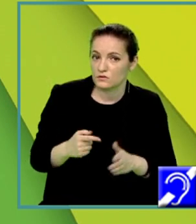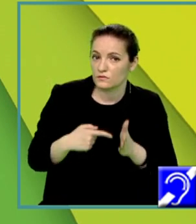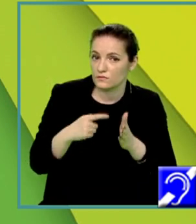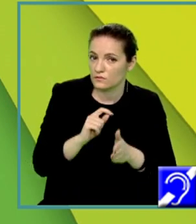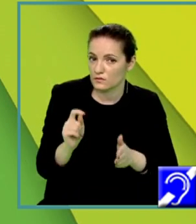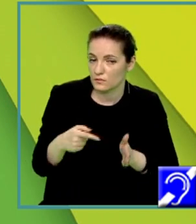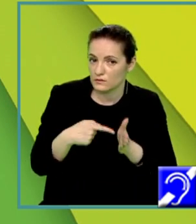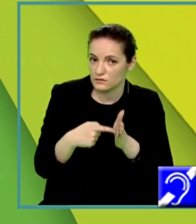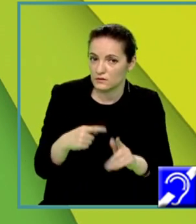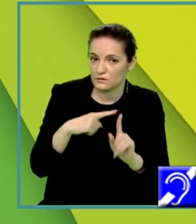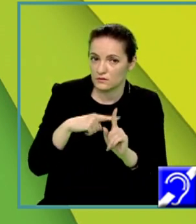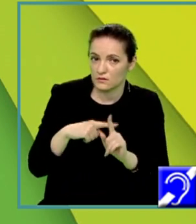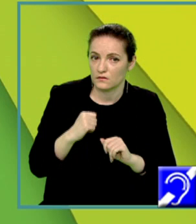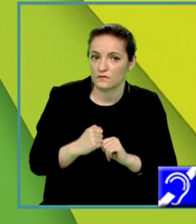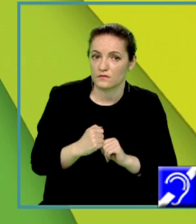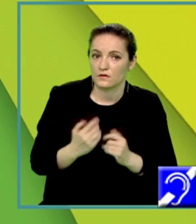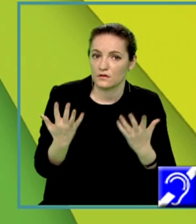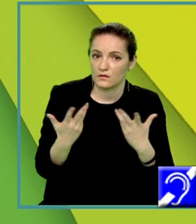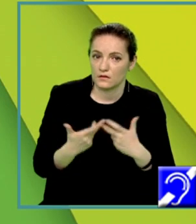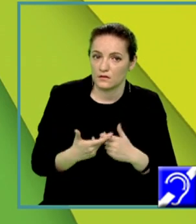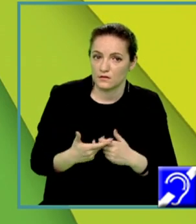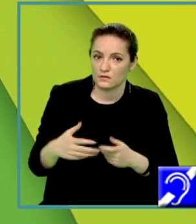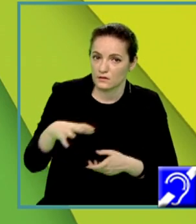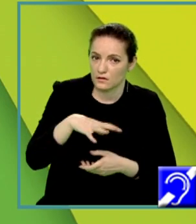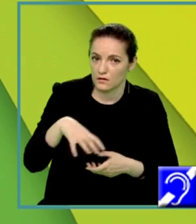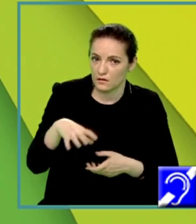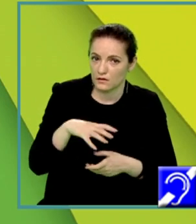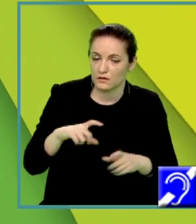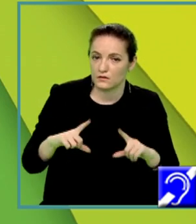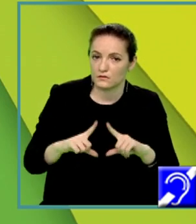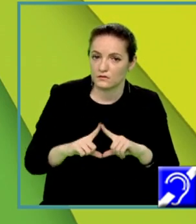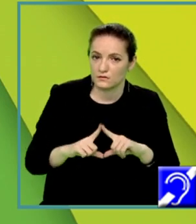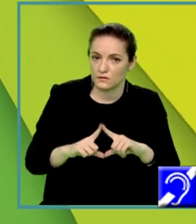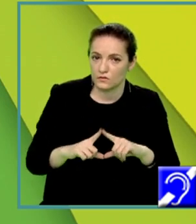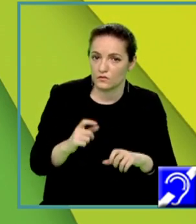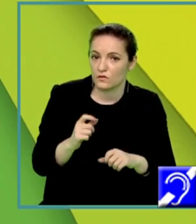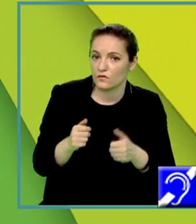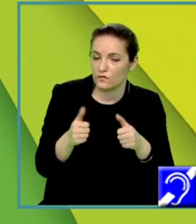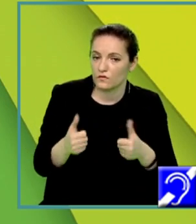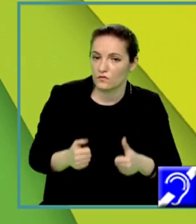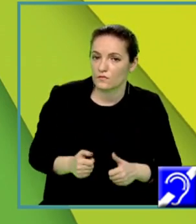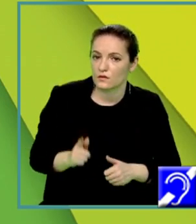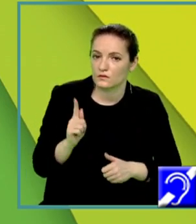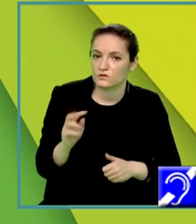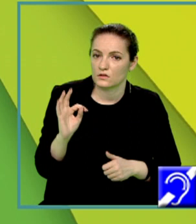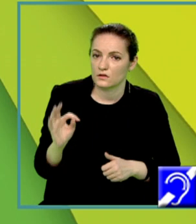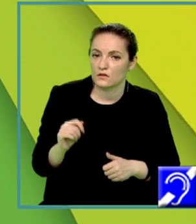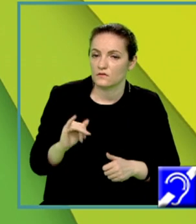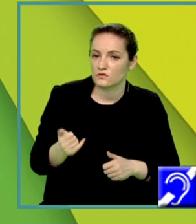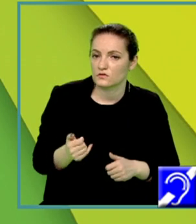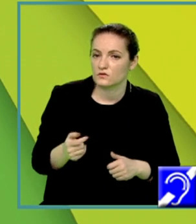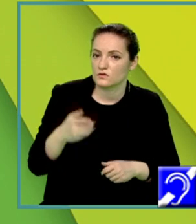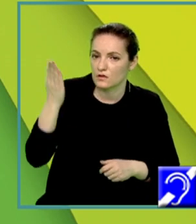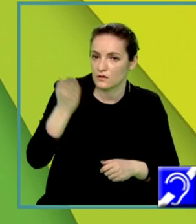doua cerință, să calculăm area triunghiului determinat de graficul funcției și de axele de coordonate.